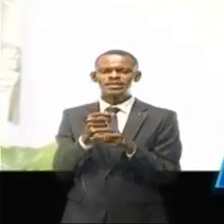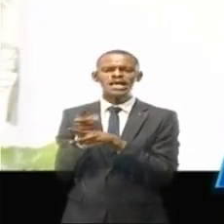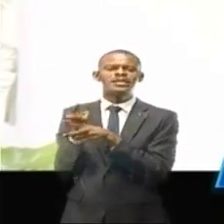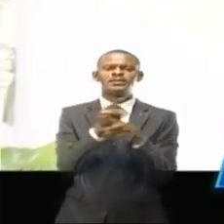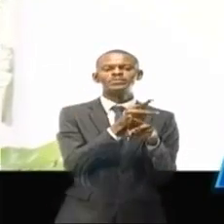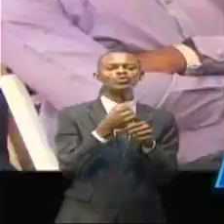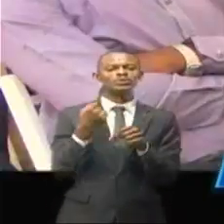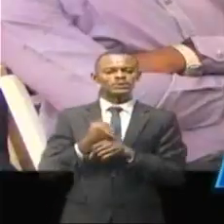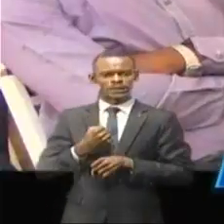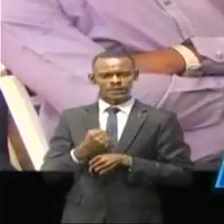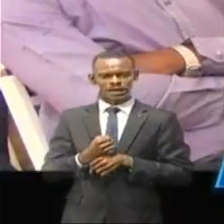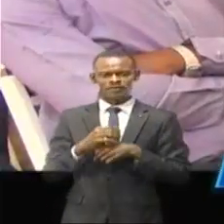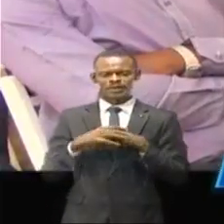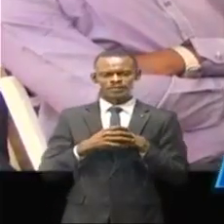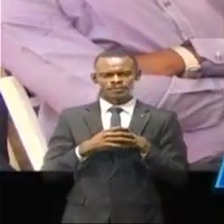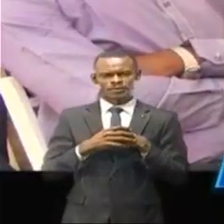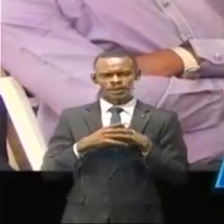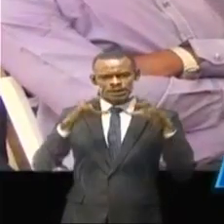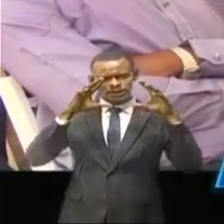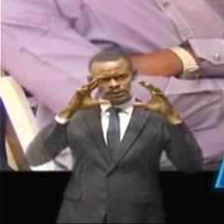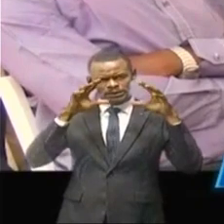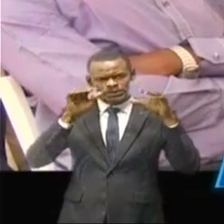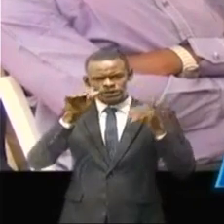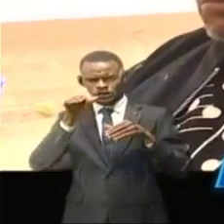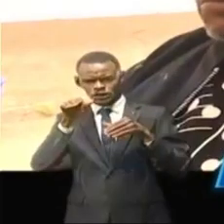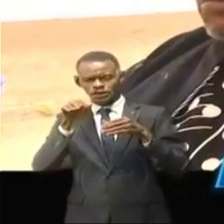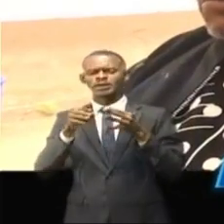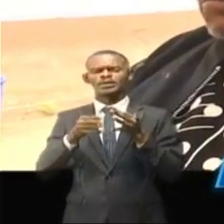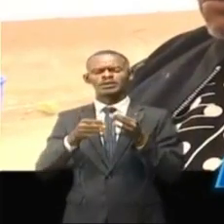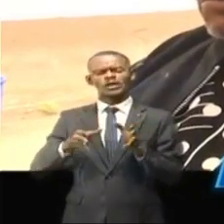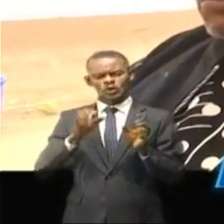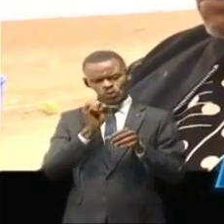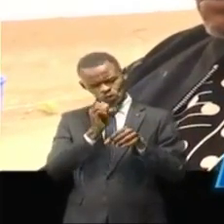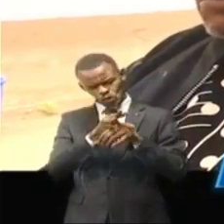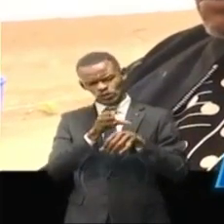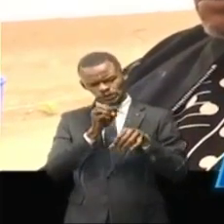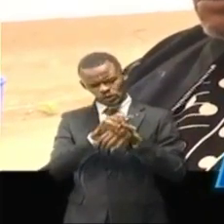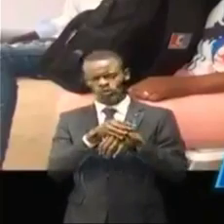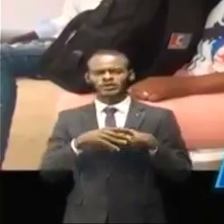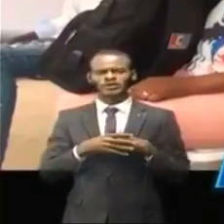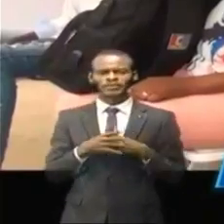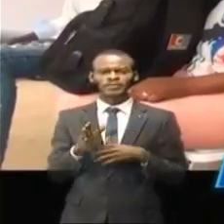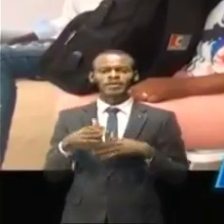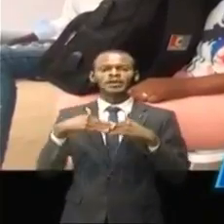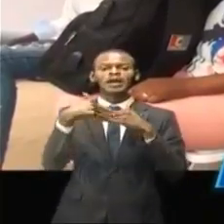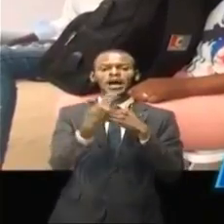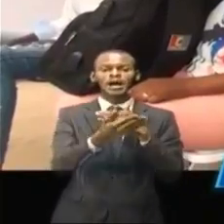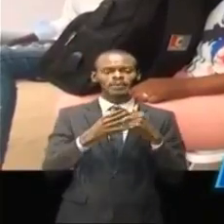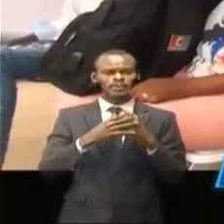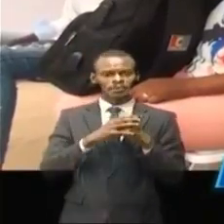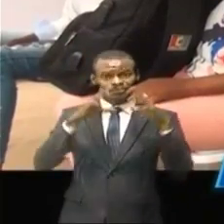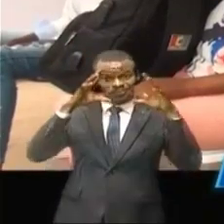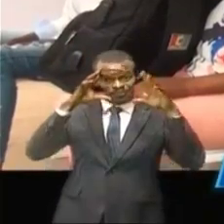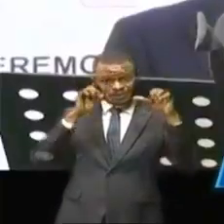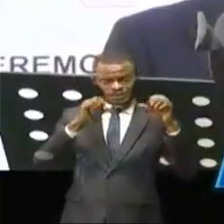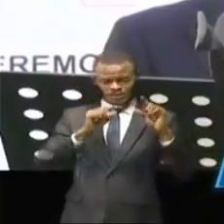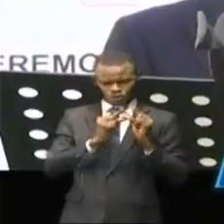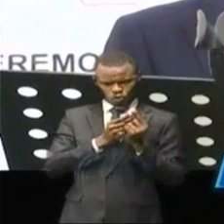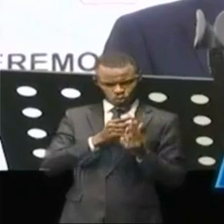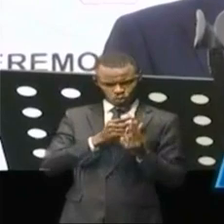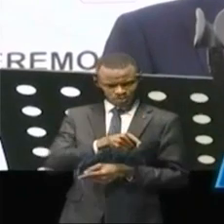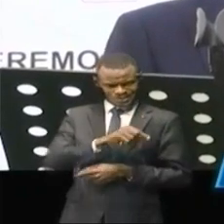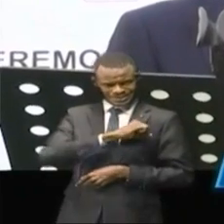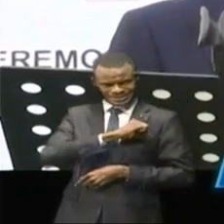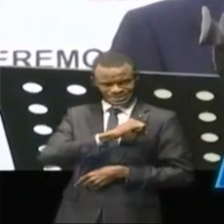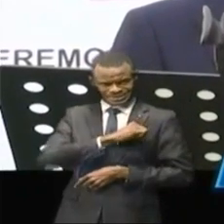sages conseils à l'équipe élue. Vient ensuite les mots du président de la délégation syndicale lui-même, Mouiri